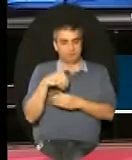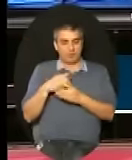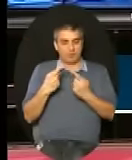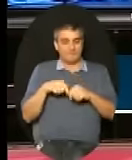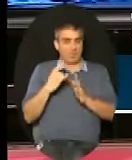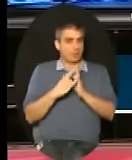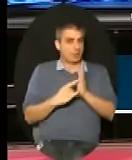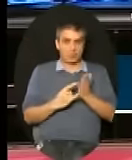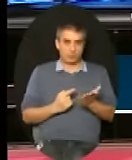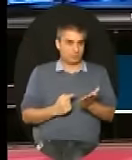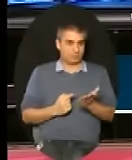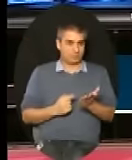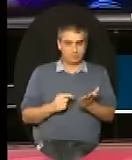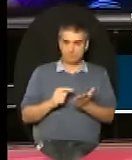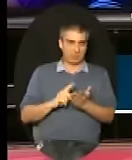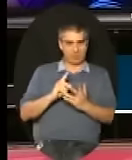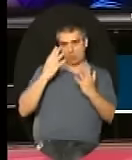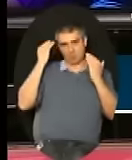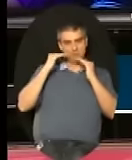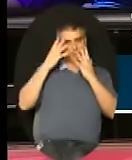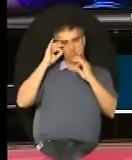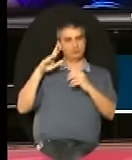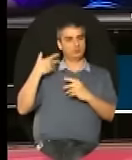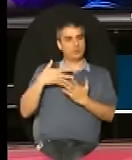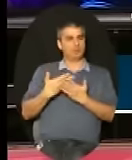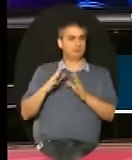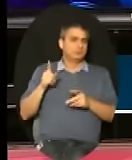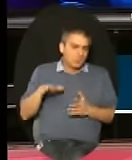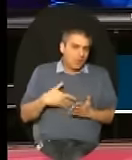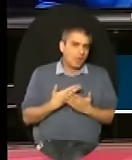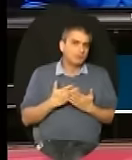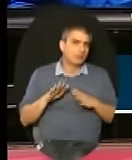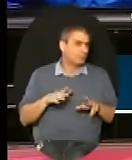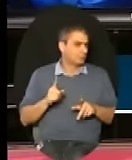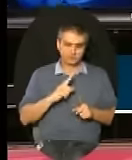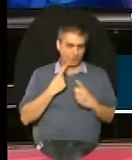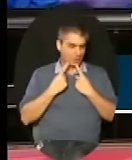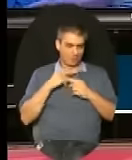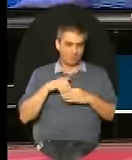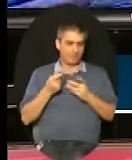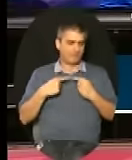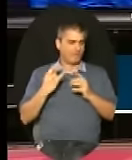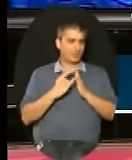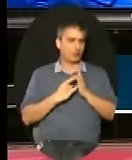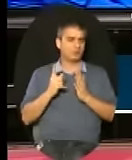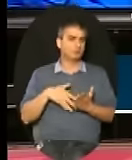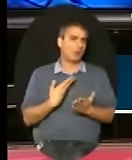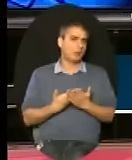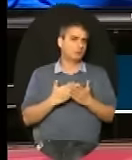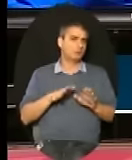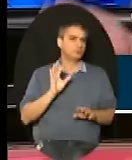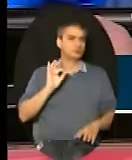ועדת החוקה, כי זה לא ראוי שזאת תהיה הצעה ממשלתית. זאת הצעה ממשלתית, זה לא דיון בוועדת חוקה, זה הצעה